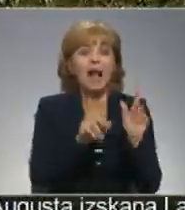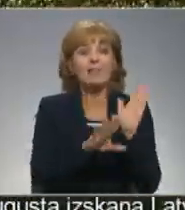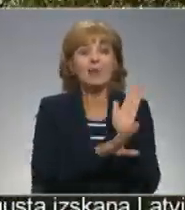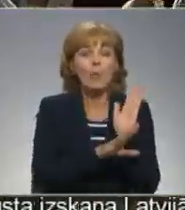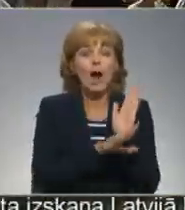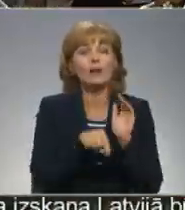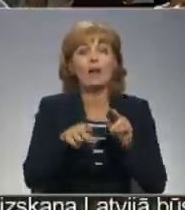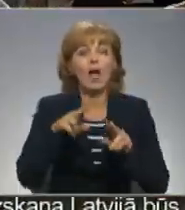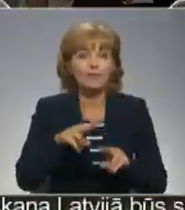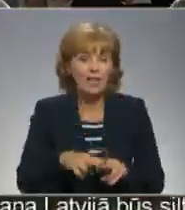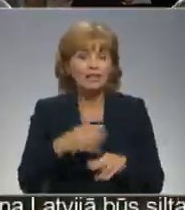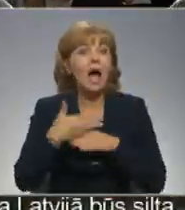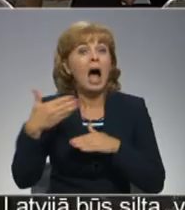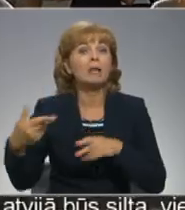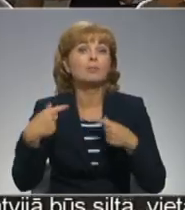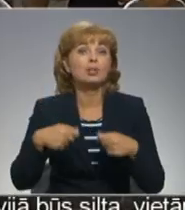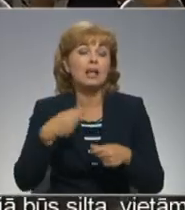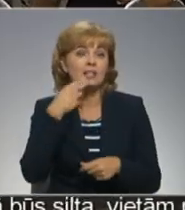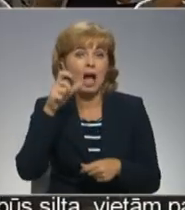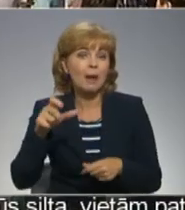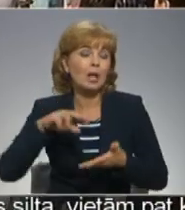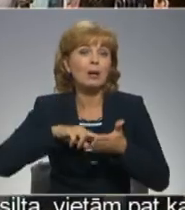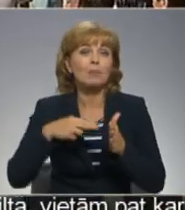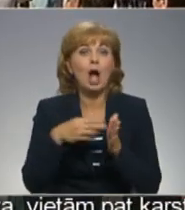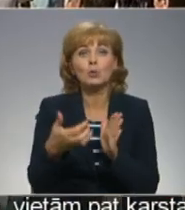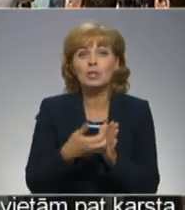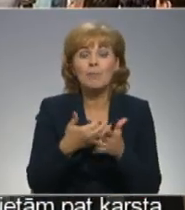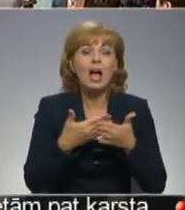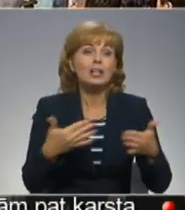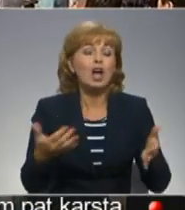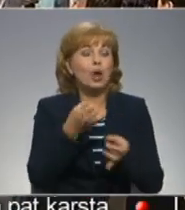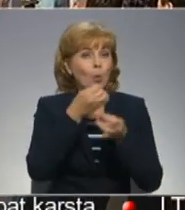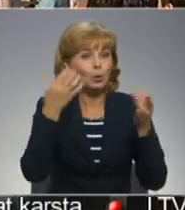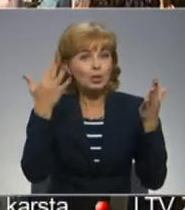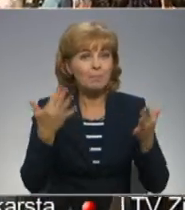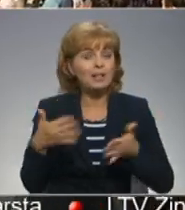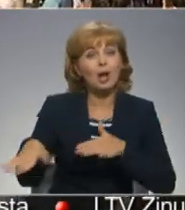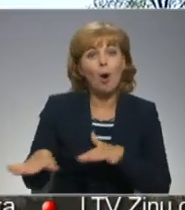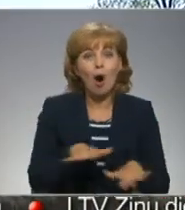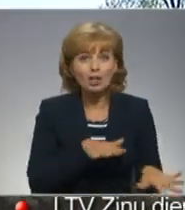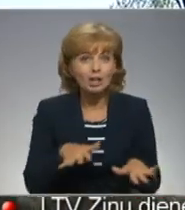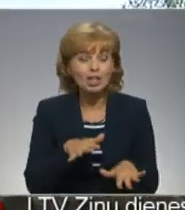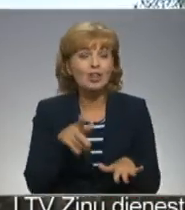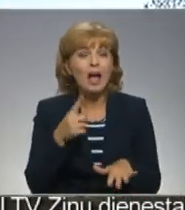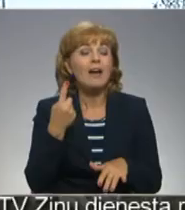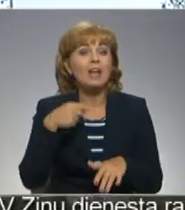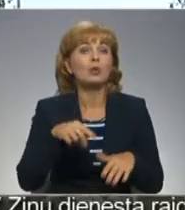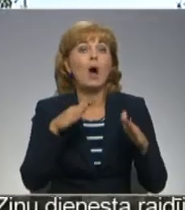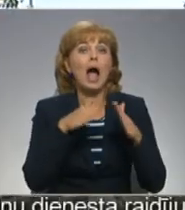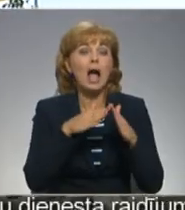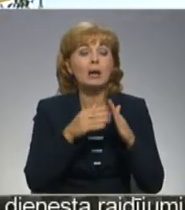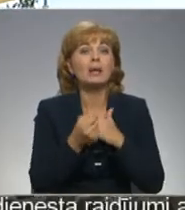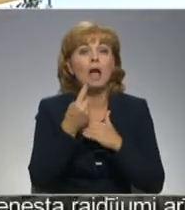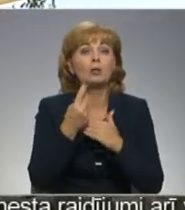būs vieta. Ārpus tirdziņa saimnieka ēkas plāno izmantot arī dažādu kultūras pasākumu organizēšanai. Uz vieniem no ēku pamatiem tapus